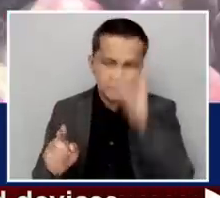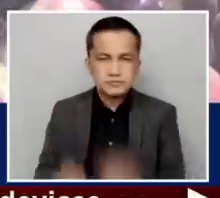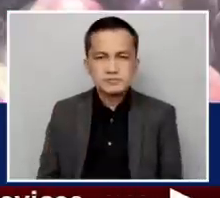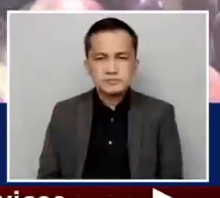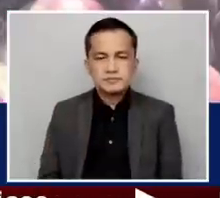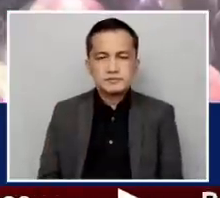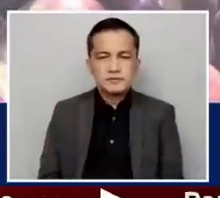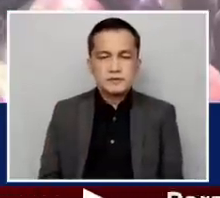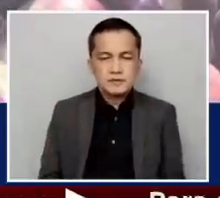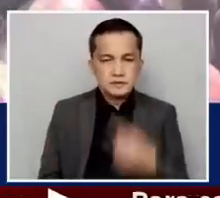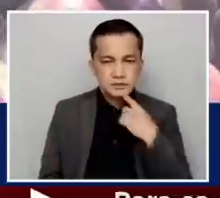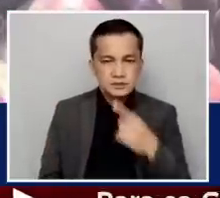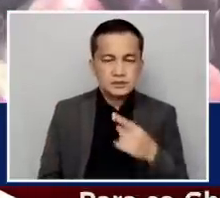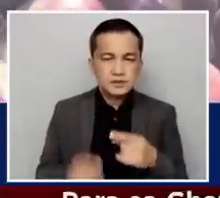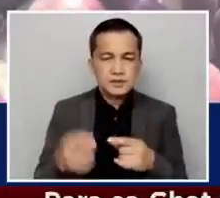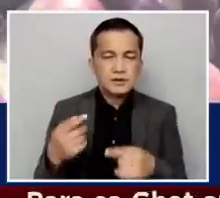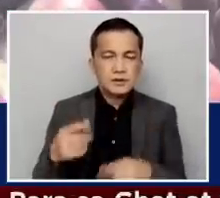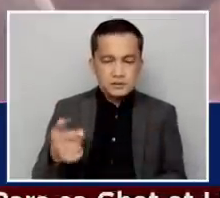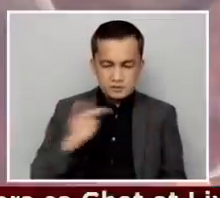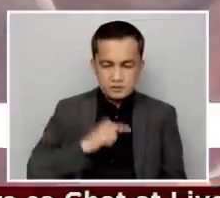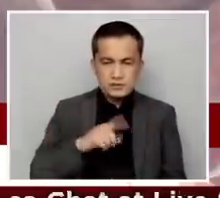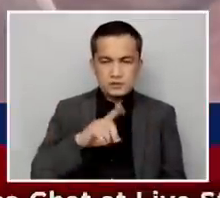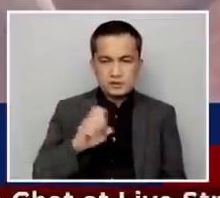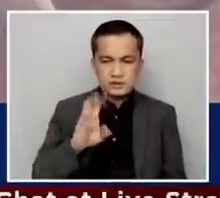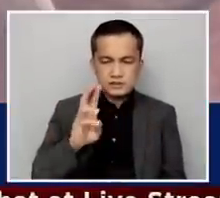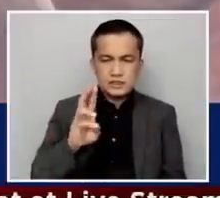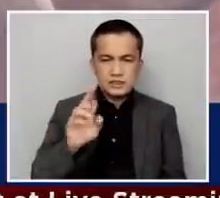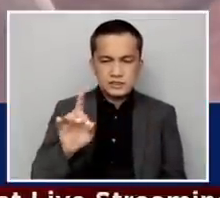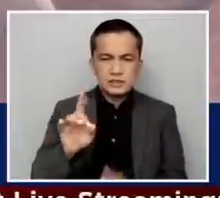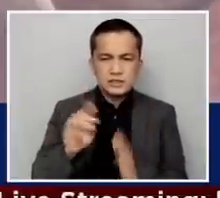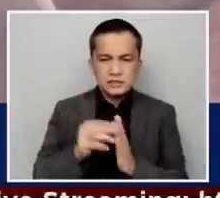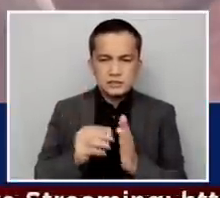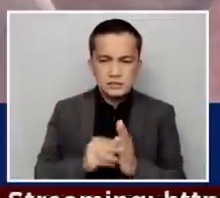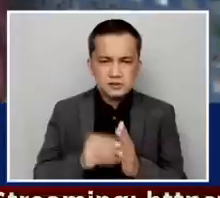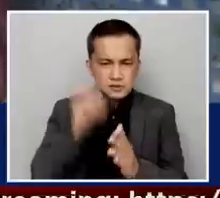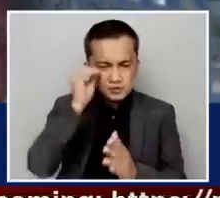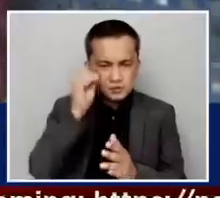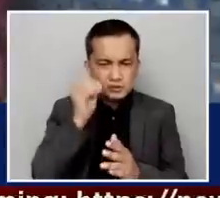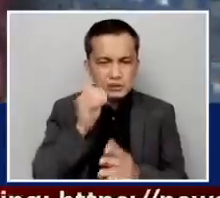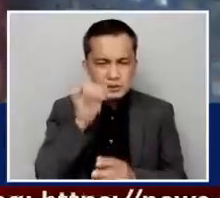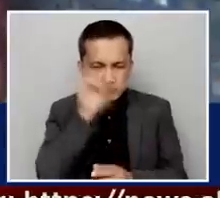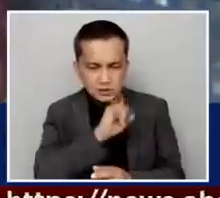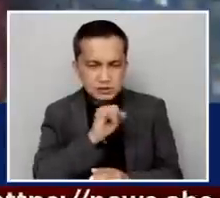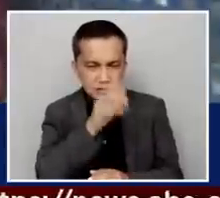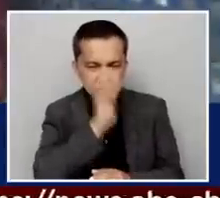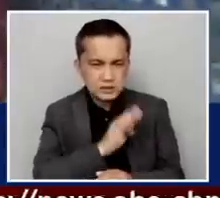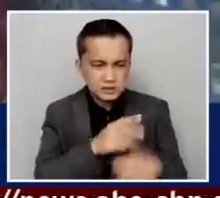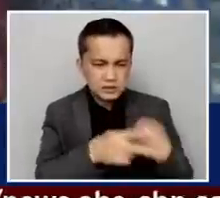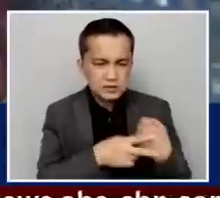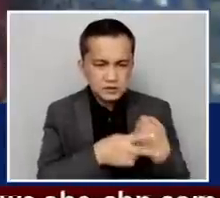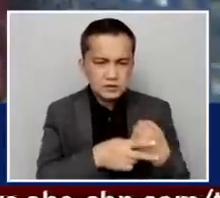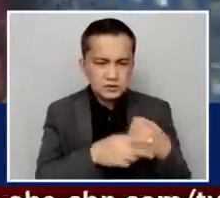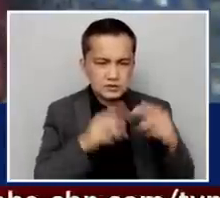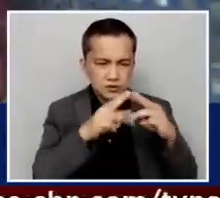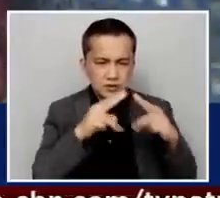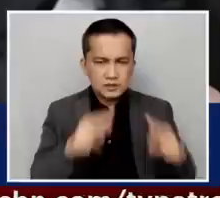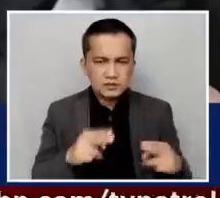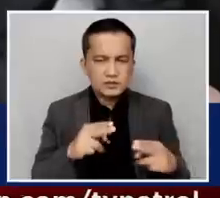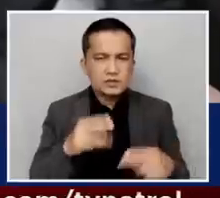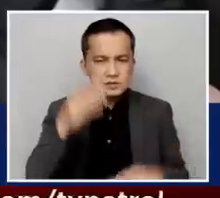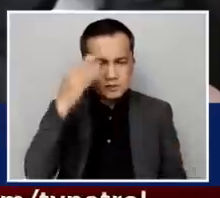na may 168 million pesos na halaga ng sibuyas ang nabulok lang noong nakaraang taon sa isang cold storage warehouse sa Marilao,